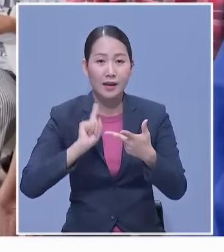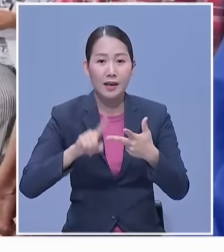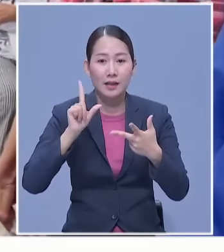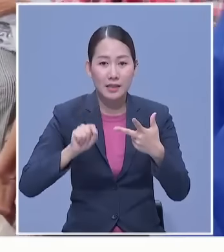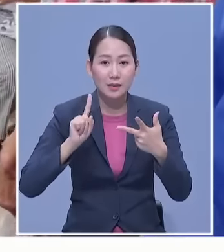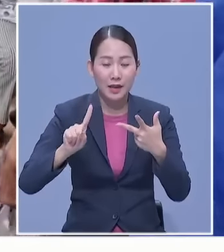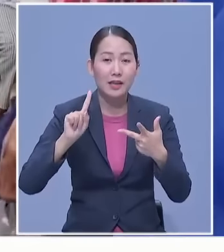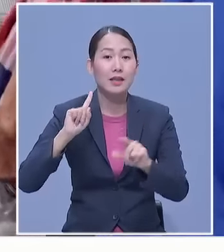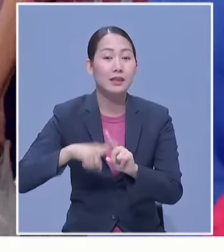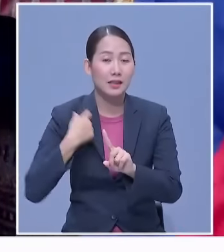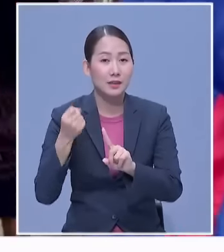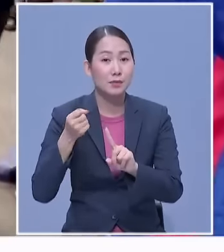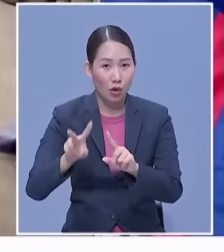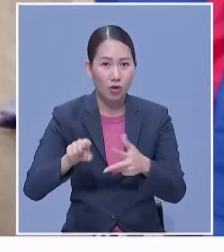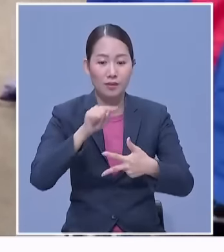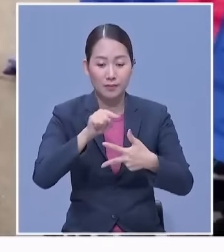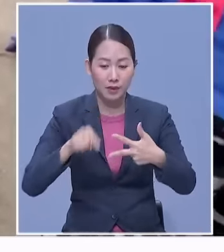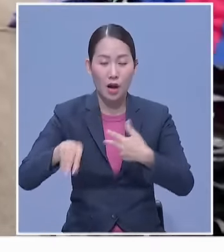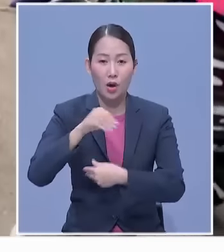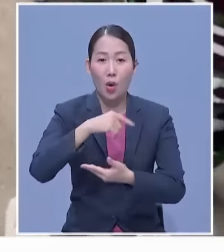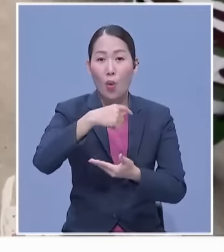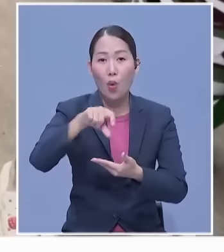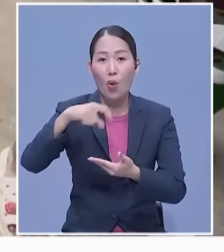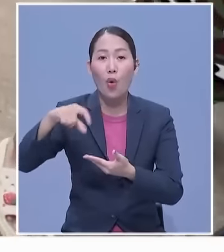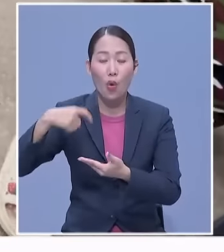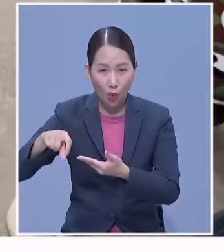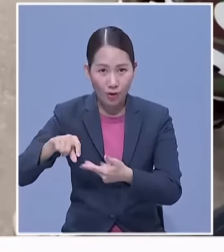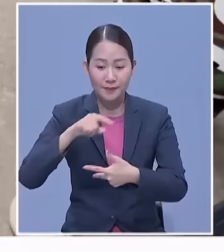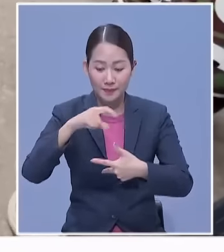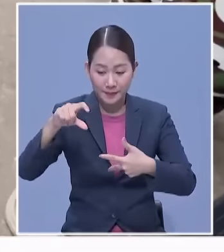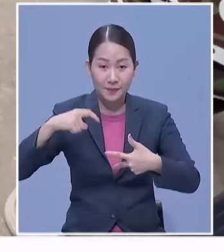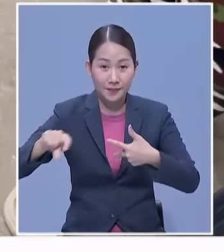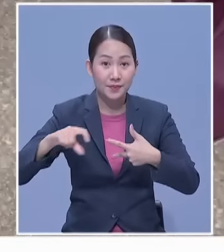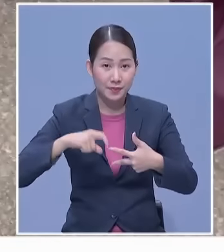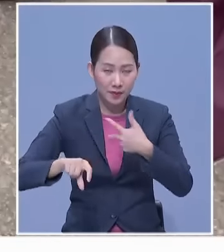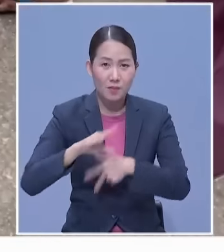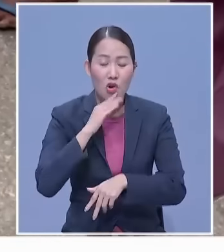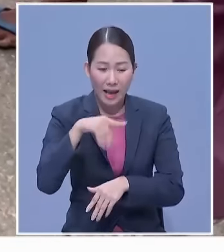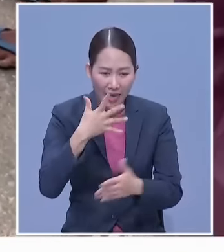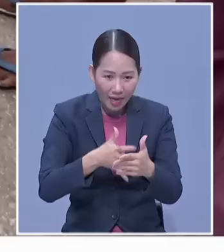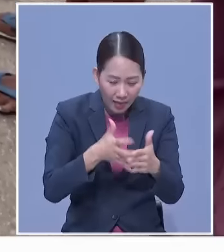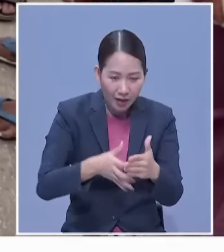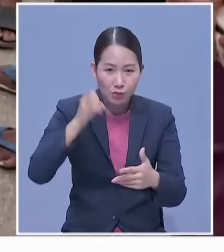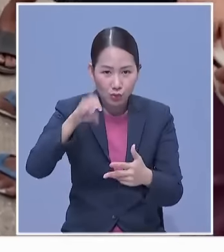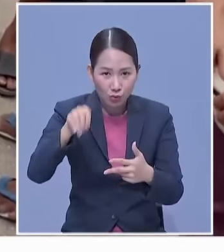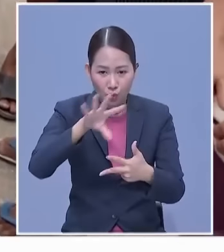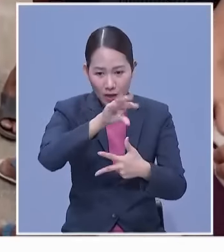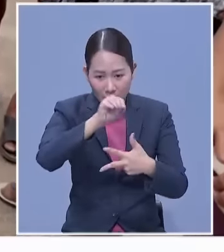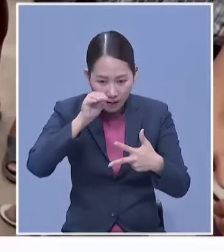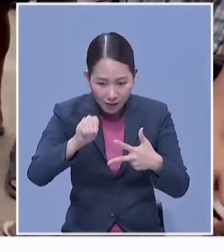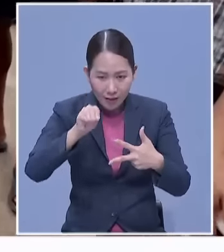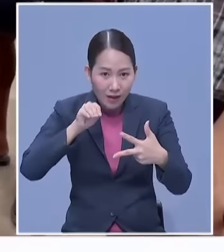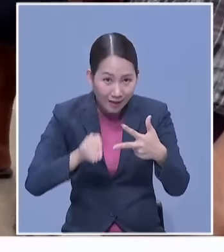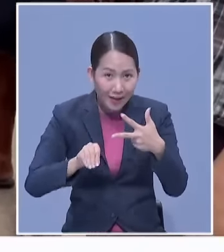ธันวาคมไม่ใช่นั้นจะถือว่าสลสิทิ์นะคะต้องผูกพร้อมเพอะไรกันให้เรียบร้อยถ้าเกินไปแล้วเงินที่เหลือก็ต้องส่งคืน